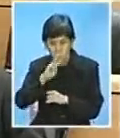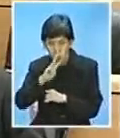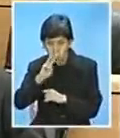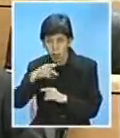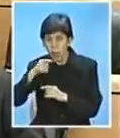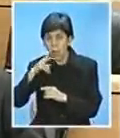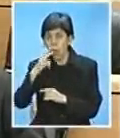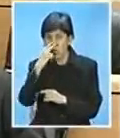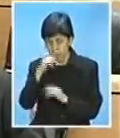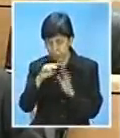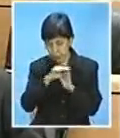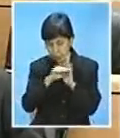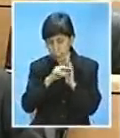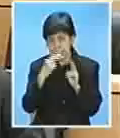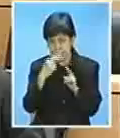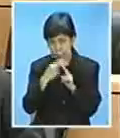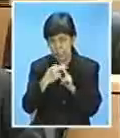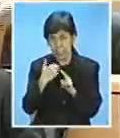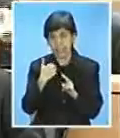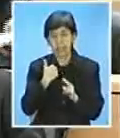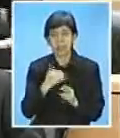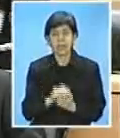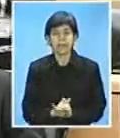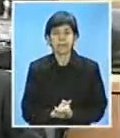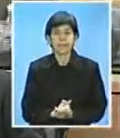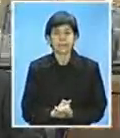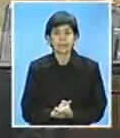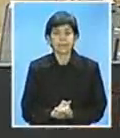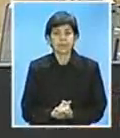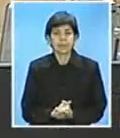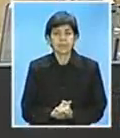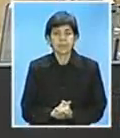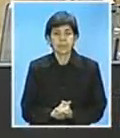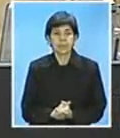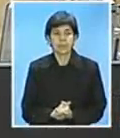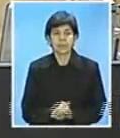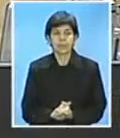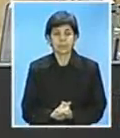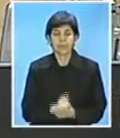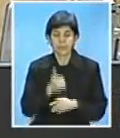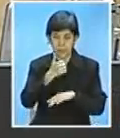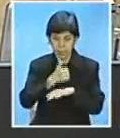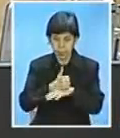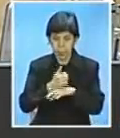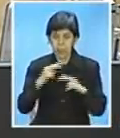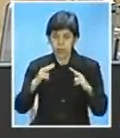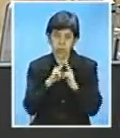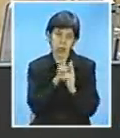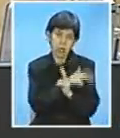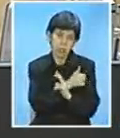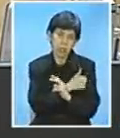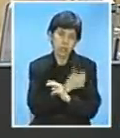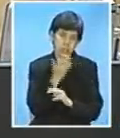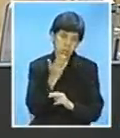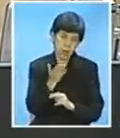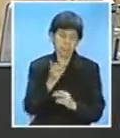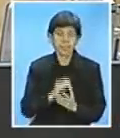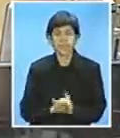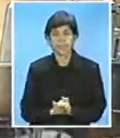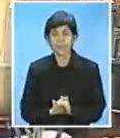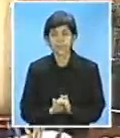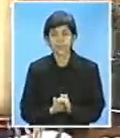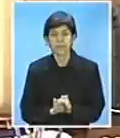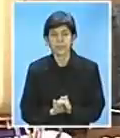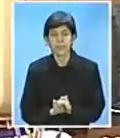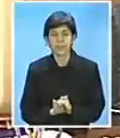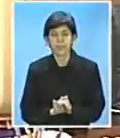ให้ท่านดูได้เลยฮะมีรายชื่อชัดเจนฮะขอบคุณครับ เชิญครับท่านรัฐมนตรีเชิญฮะ กราบเรียนท่านประธานสภา